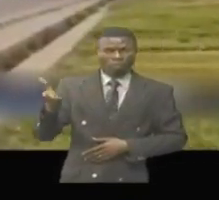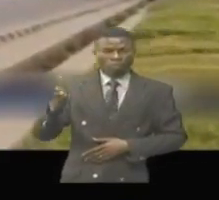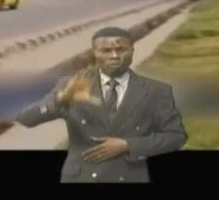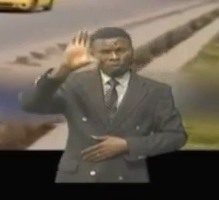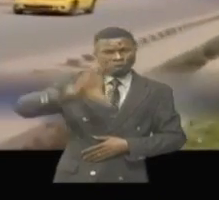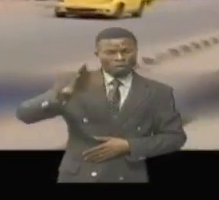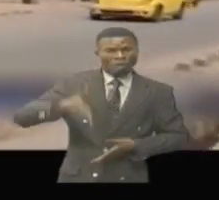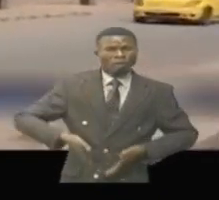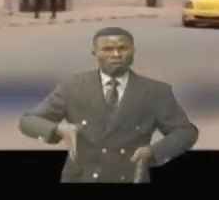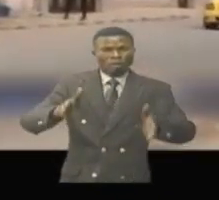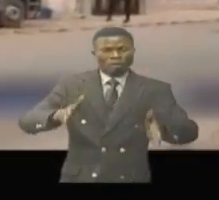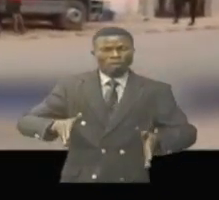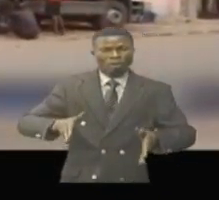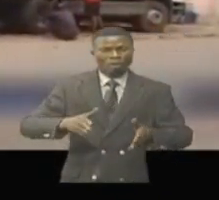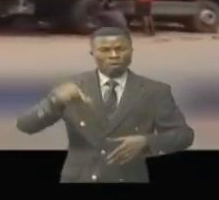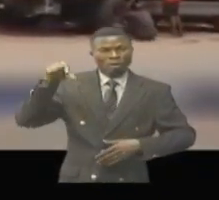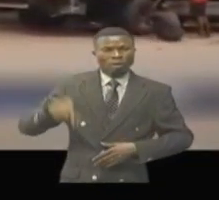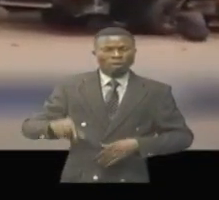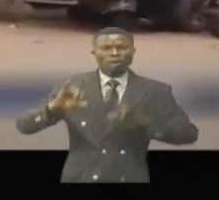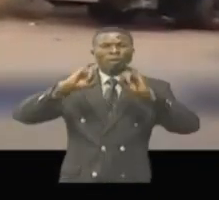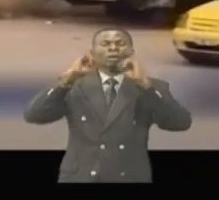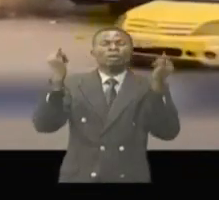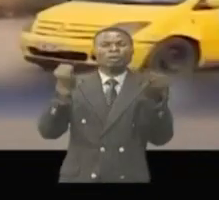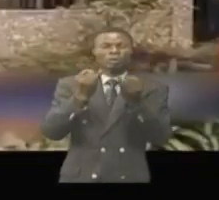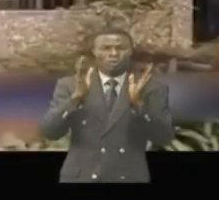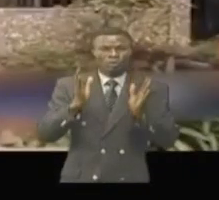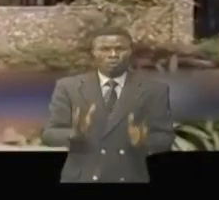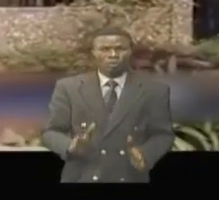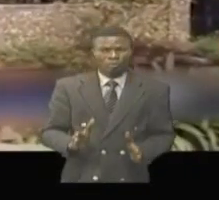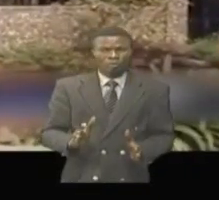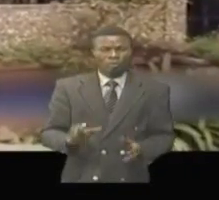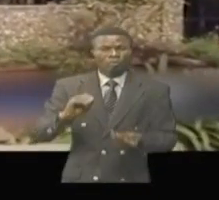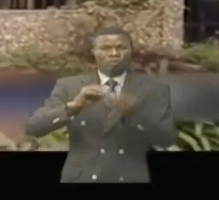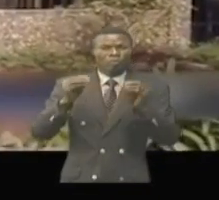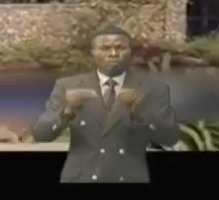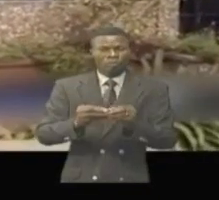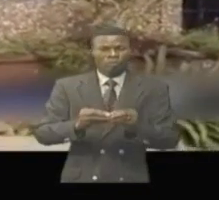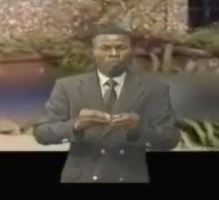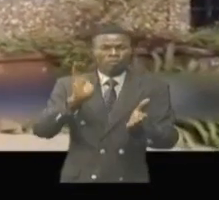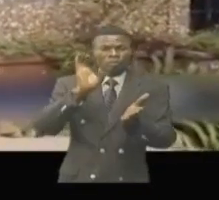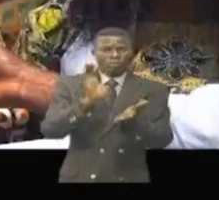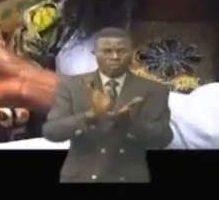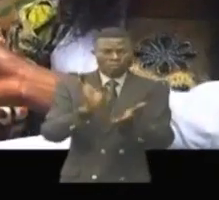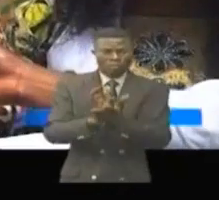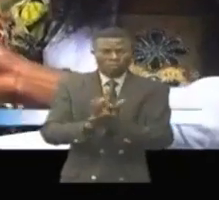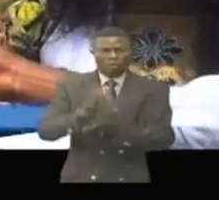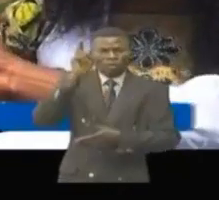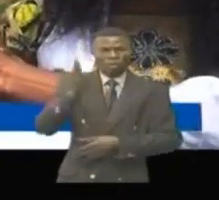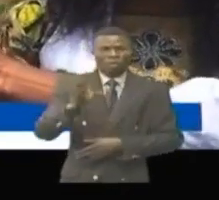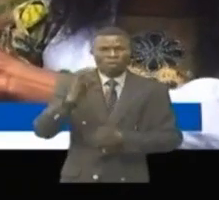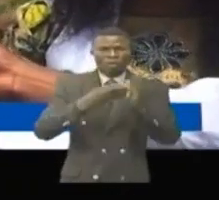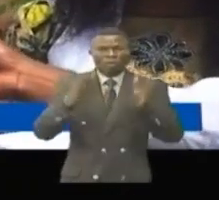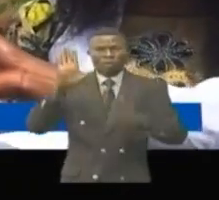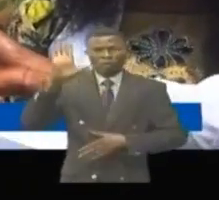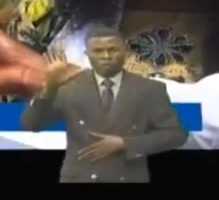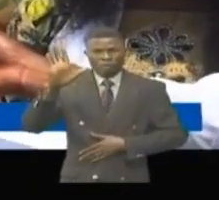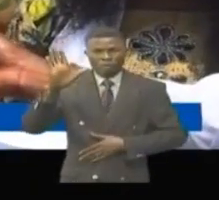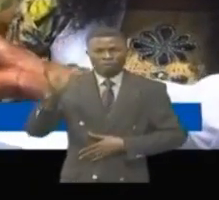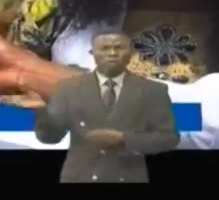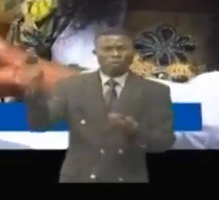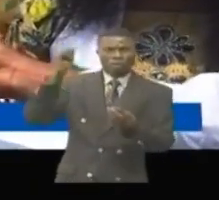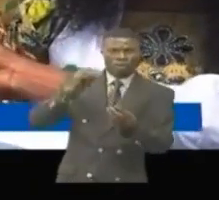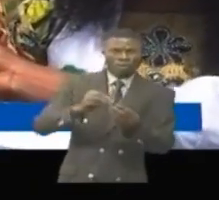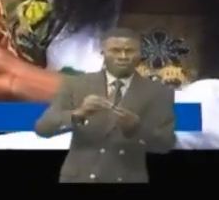Petit Boulevard, quartier industriel, portant le numéro cadastral 295, était la propriété